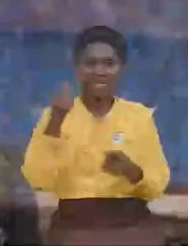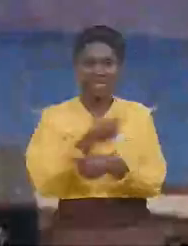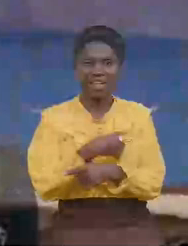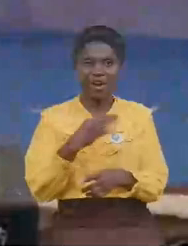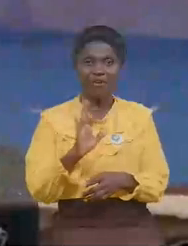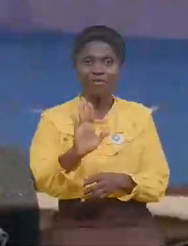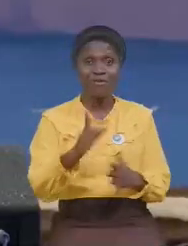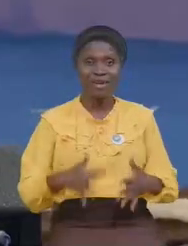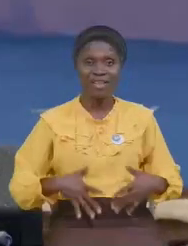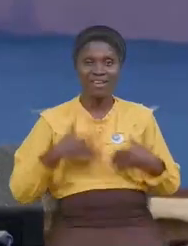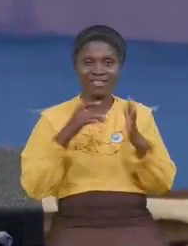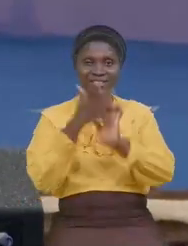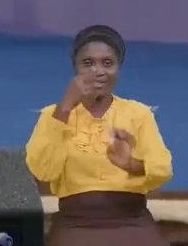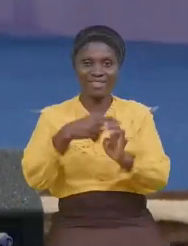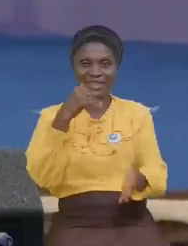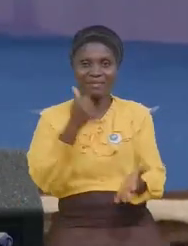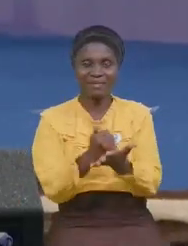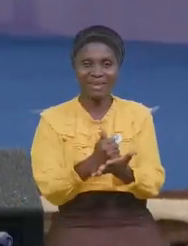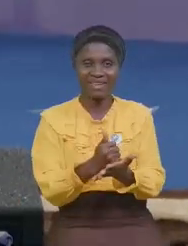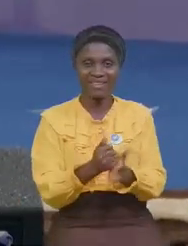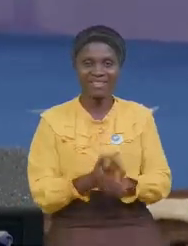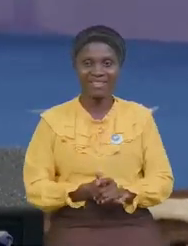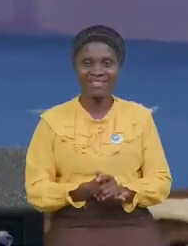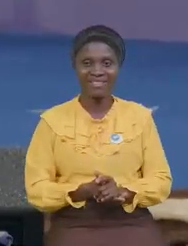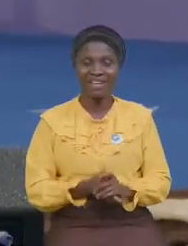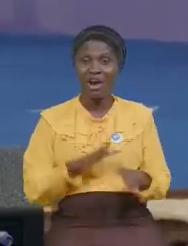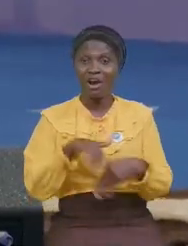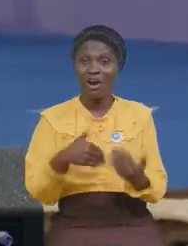Le meilleur jour de votre vie.